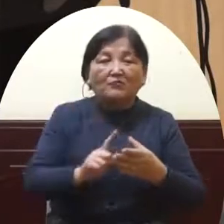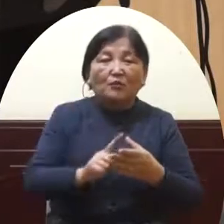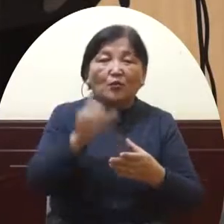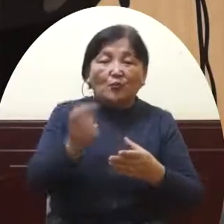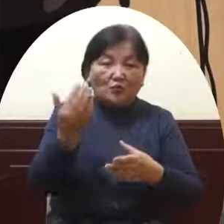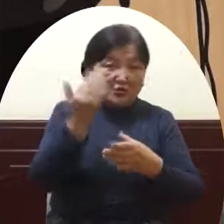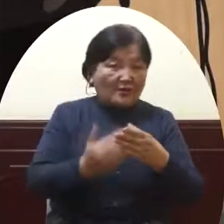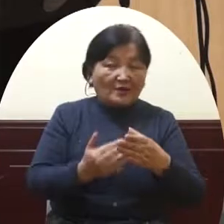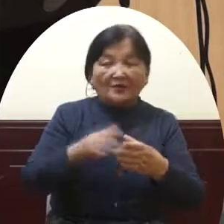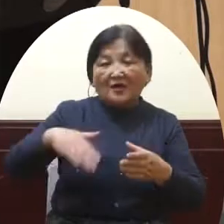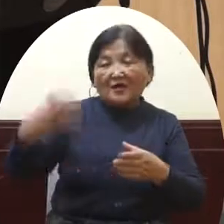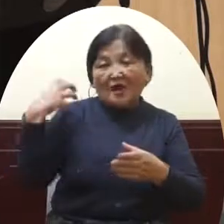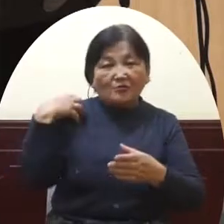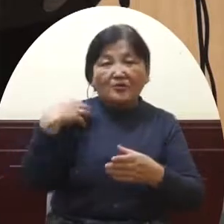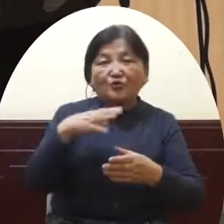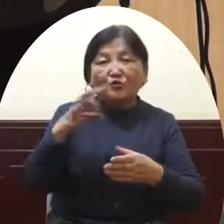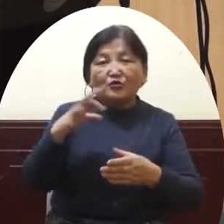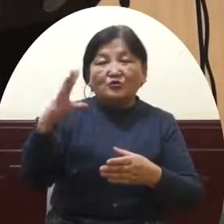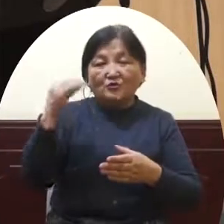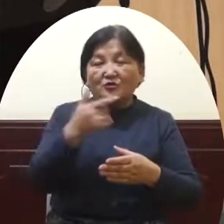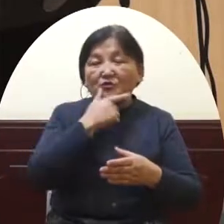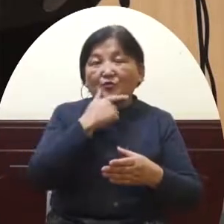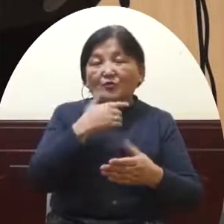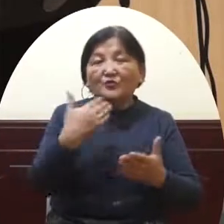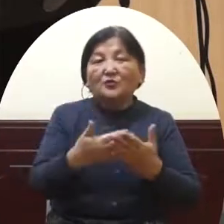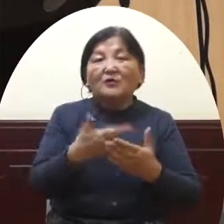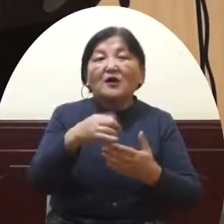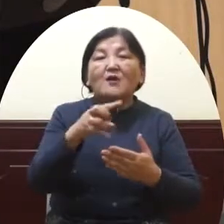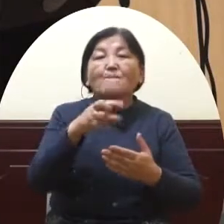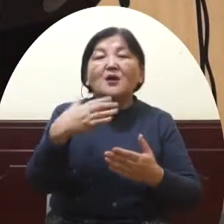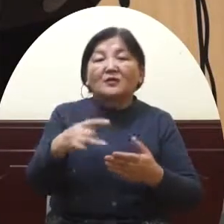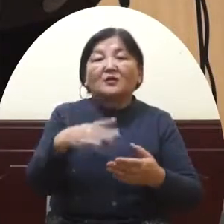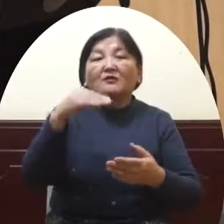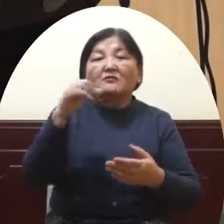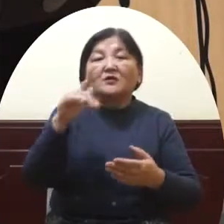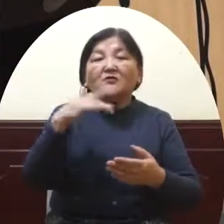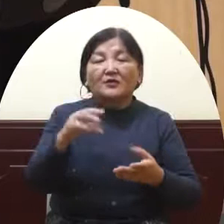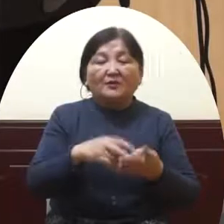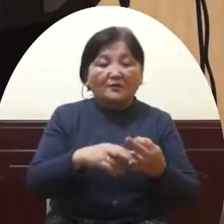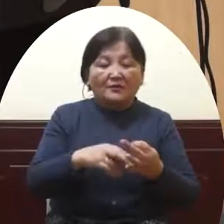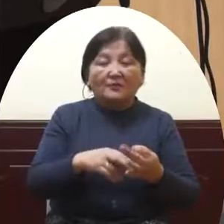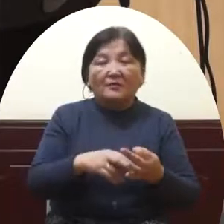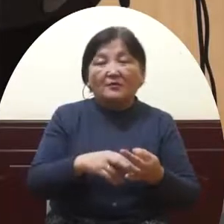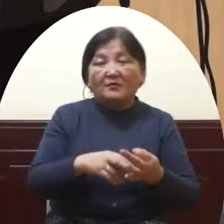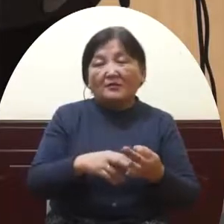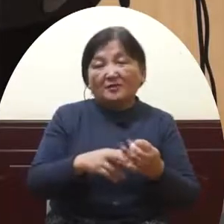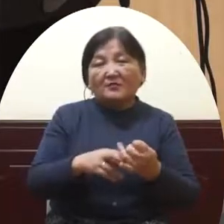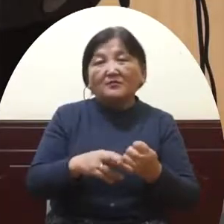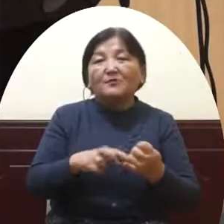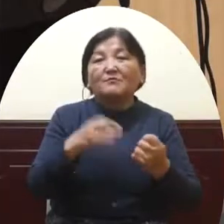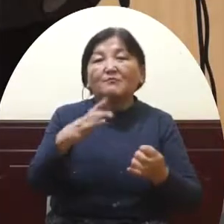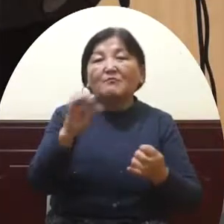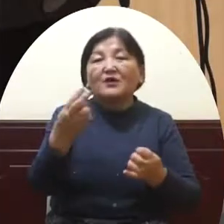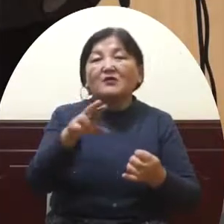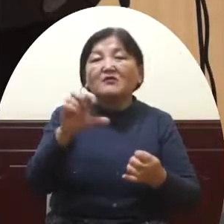чадахгүй? Та нар одоо мэдэндээ сүүлийн хэдэн жишээг нь Ганбаатар, Жавхлан одоо хэн бэ яах вэ? Ингээд ганц нэг бие